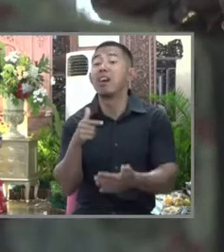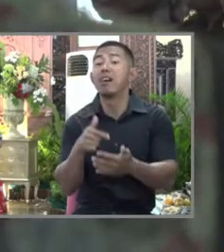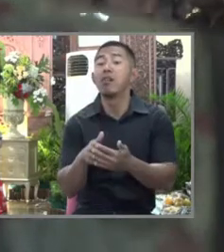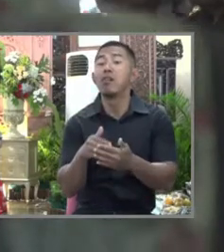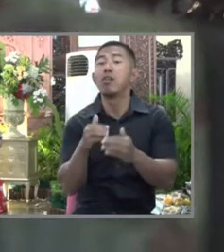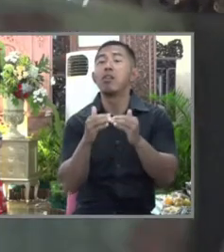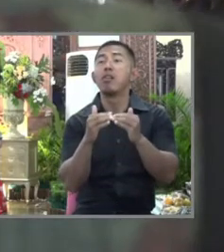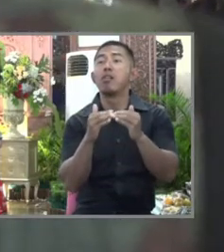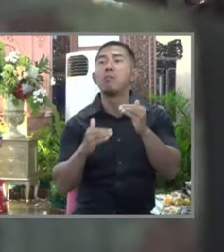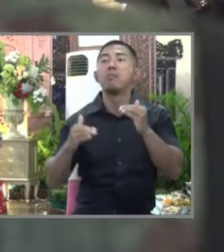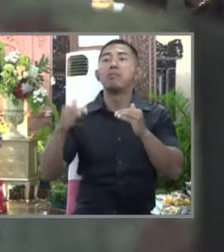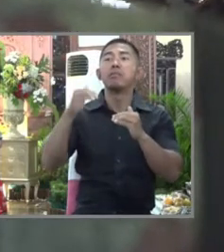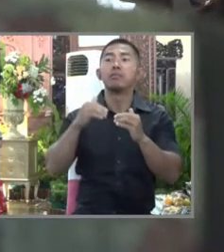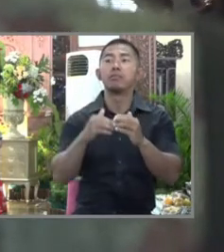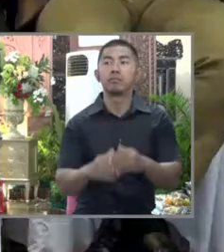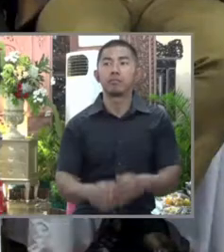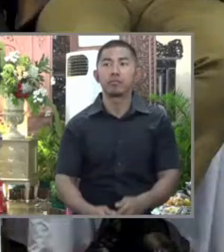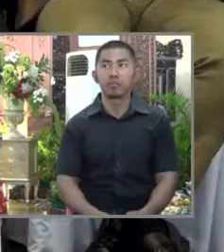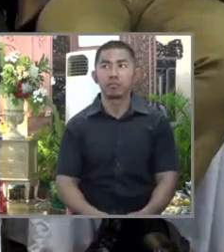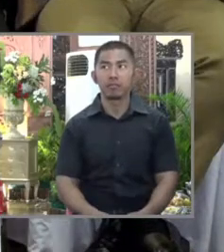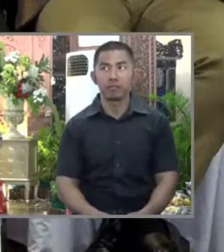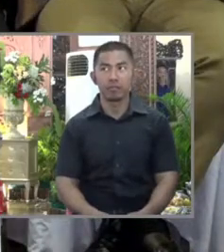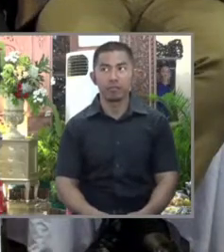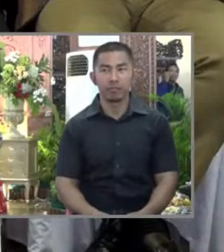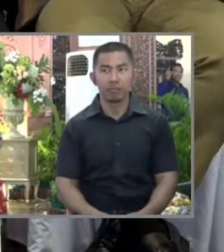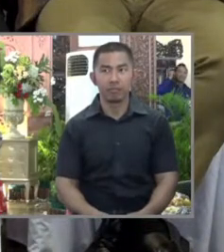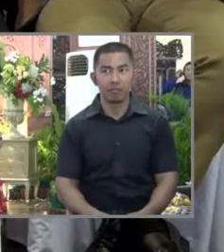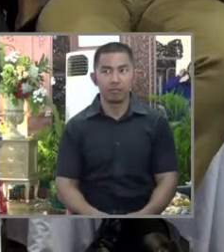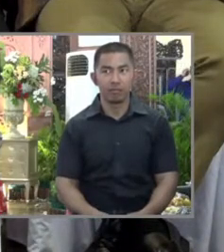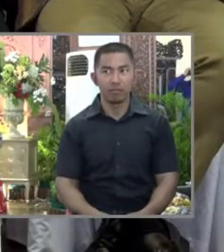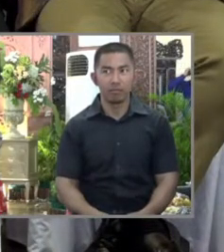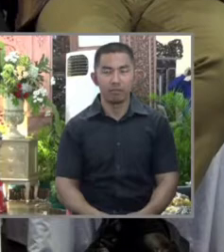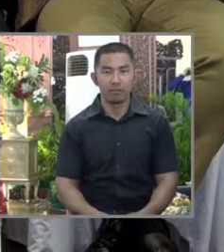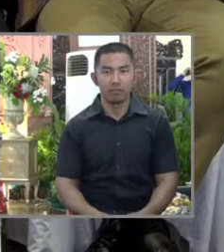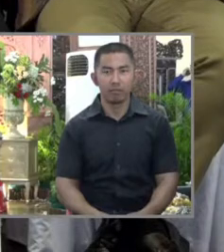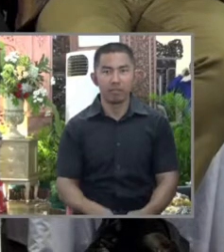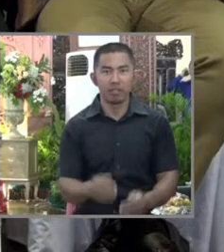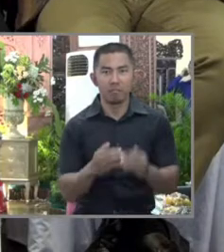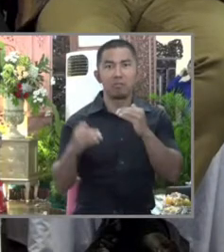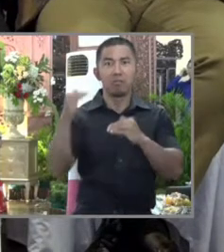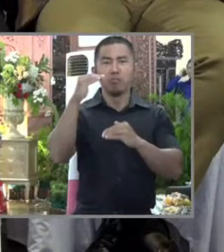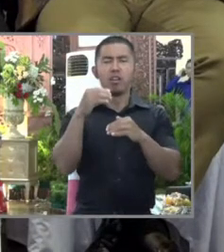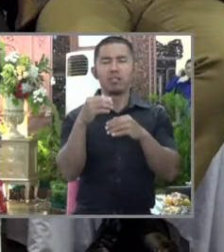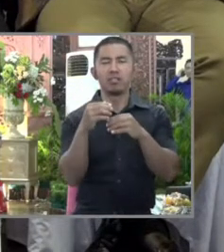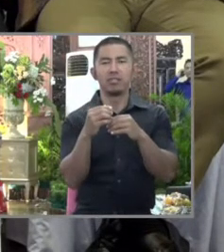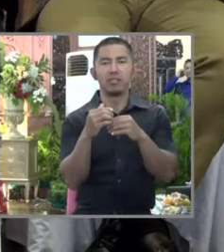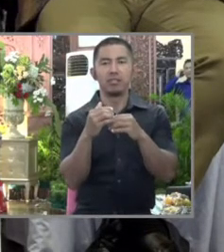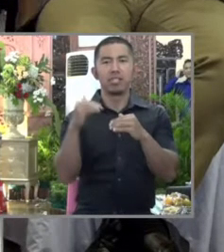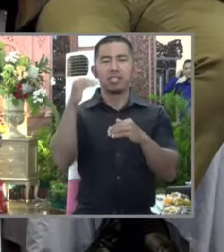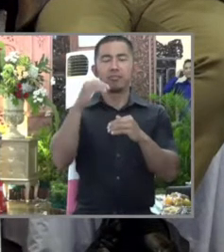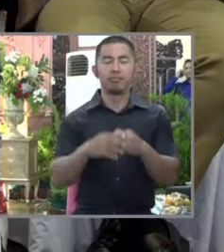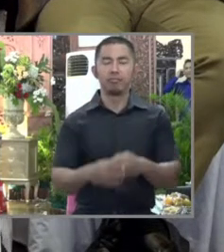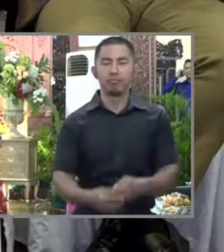Pertumbuhan ekonomi bagus kok. Bagus 6%, provinsi aja kalah. Apa?